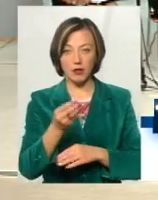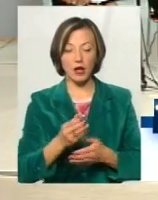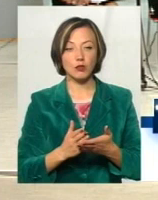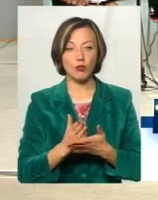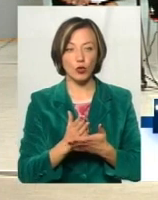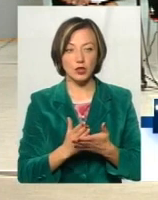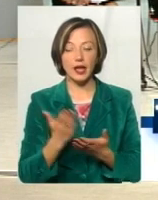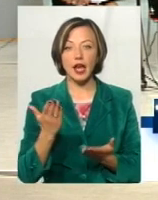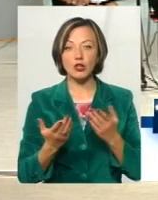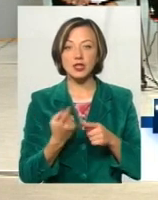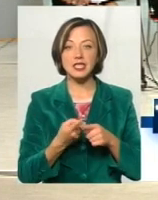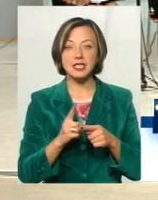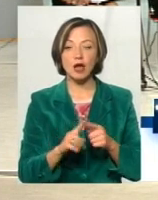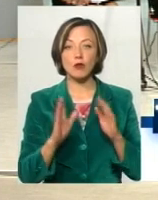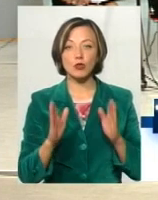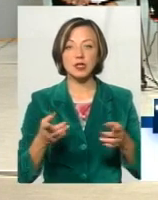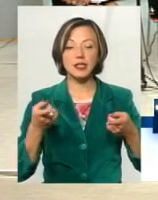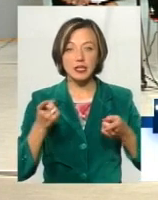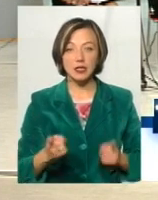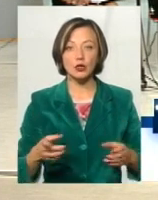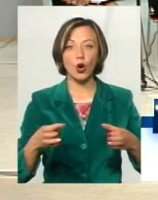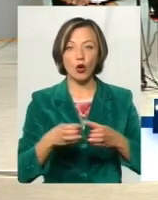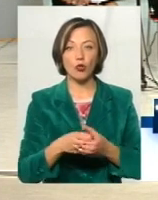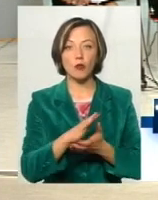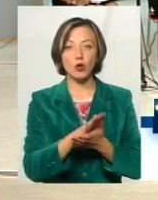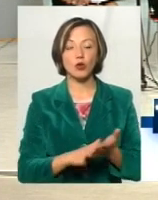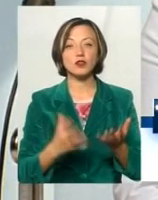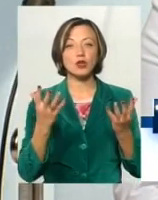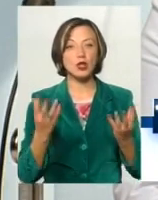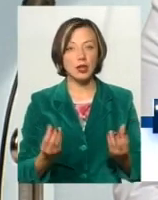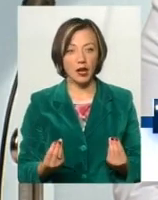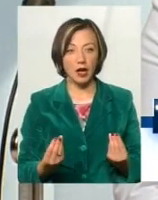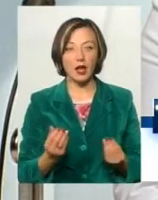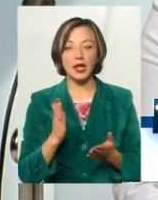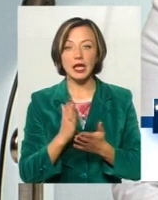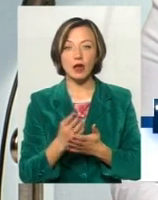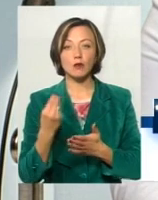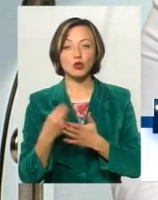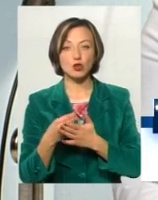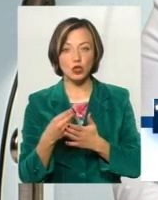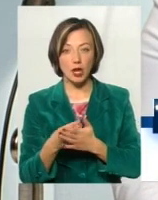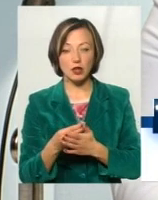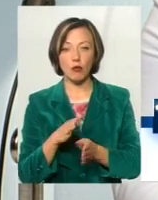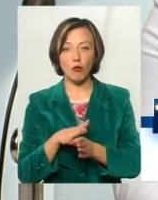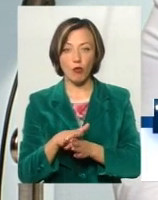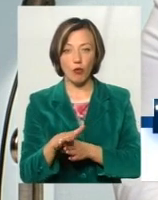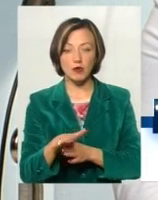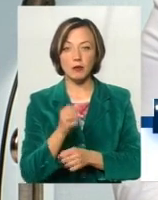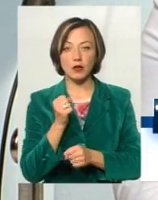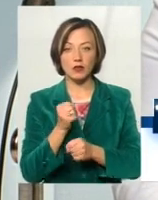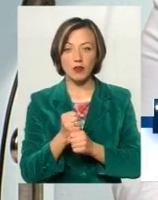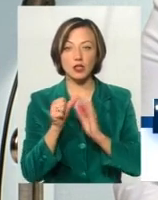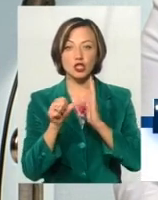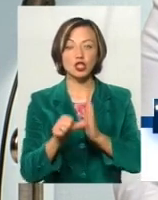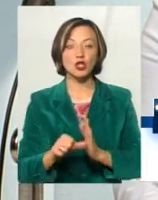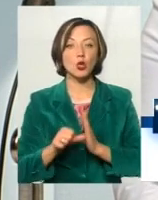послуги. Якщо це буде дійсно група продовженого дня, якщо вона є бюджетна і вона є повна, то вона має працювати